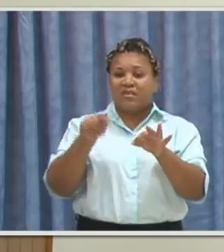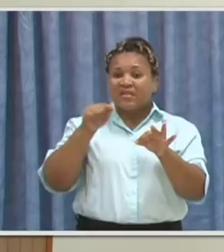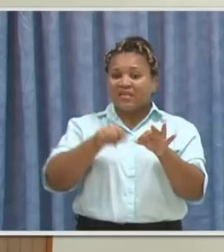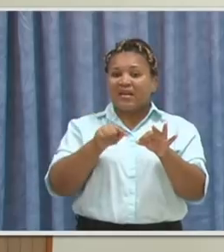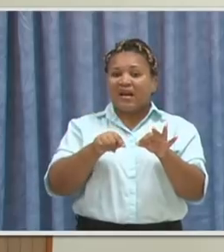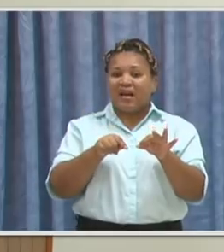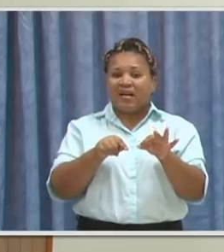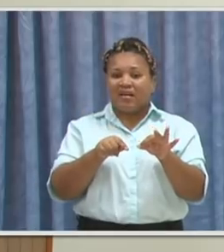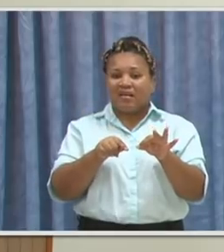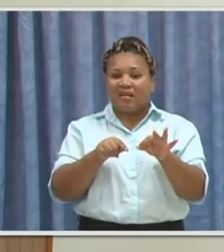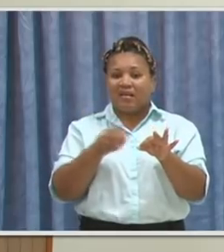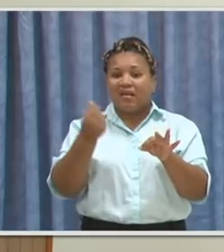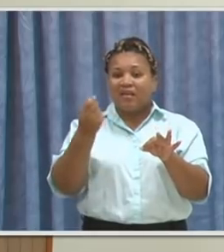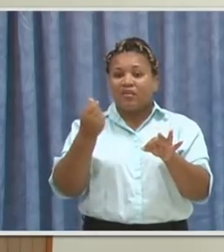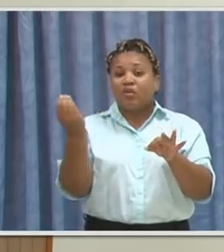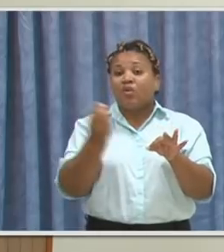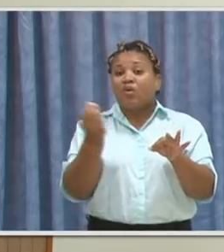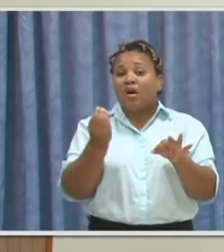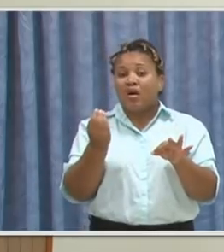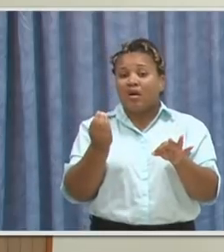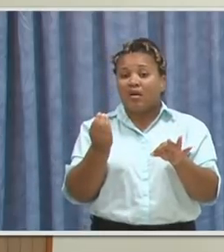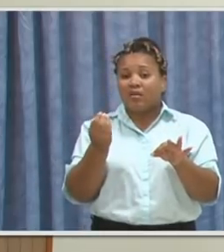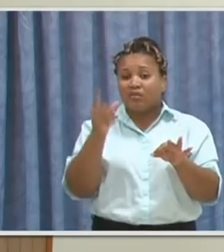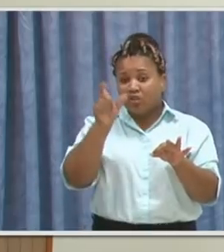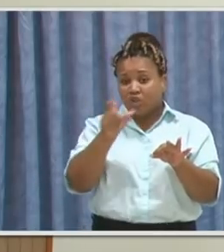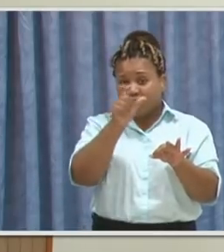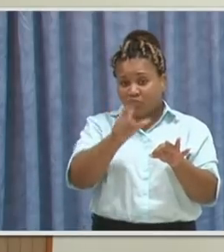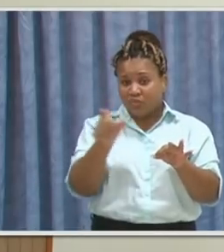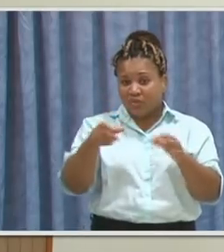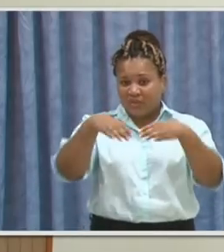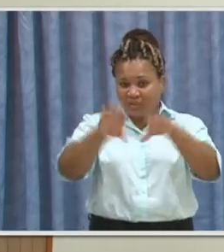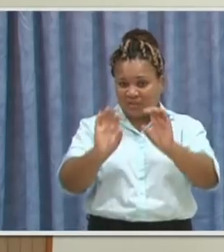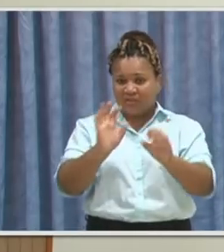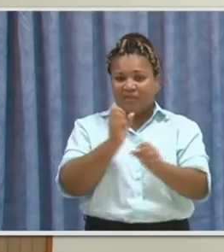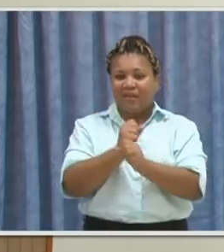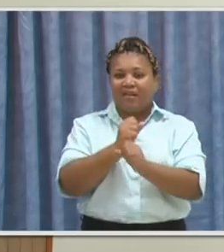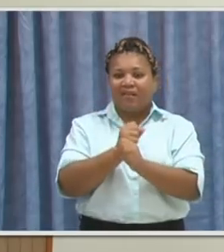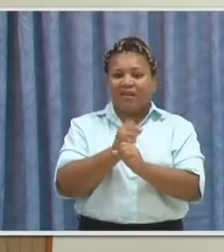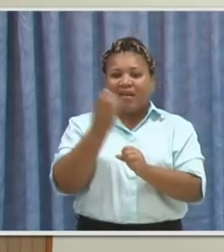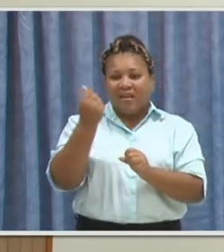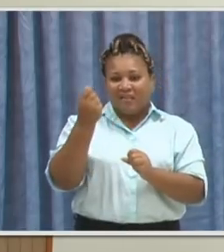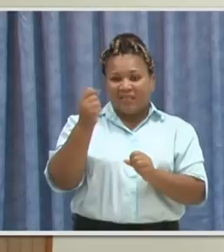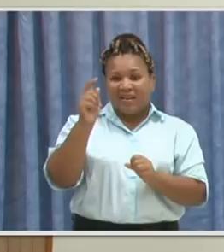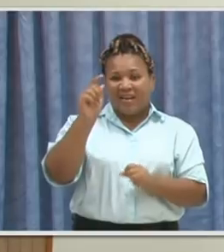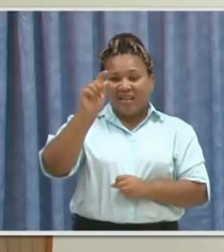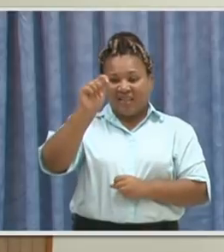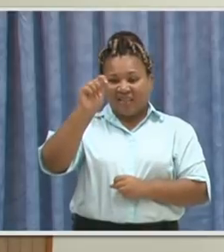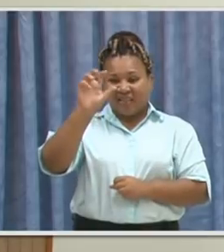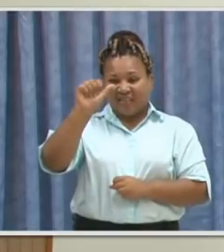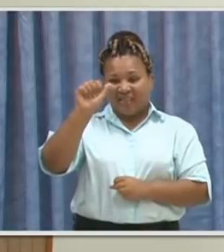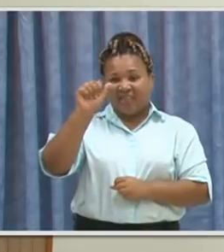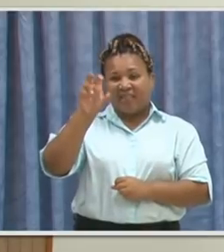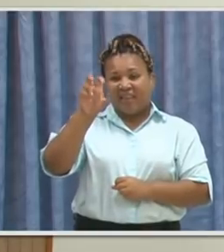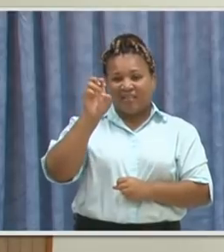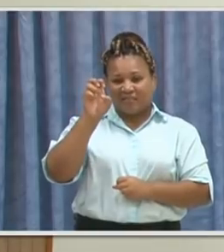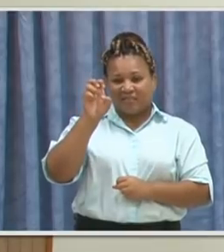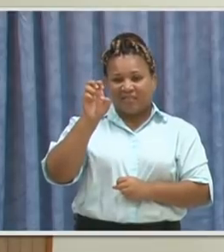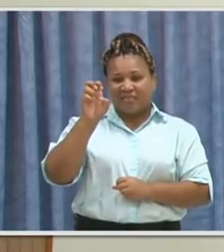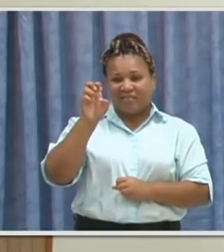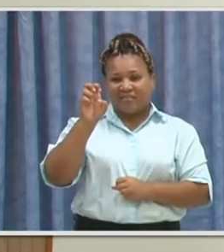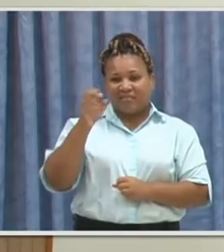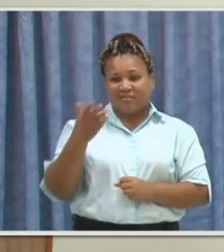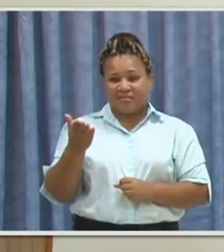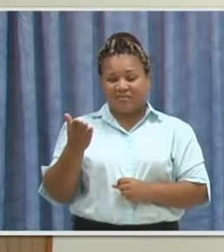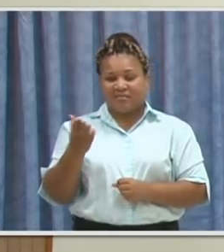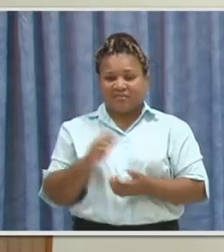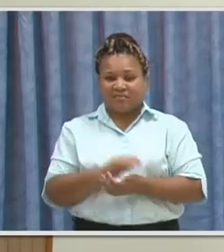citoyens, c'est ces lois. So, mais si il est interrogé, nous faisons payer pour le traitement qu'ils nous donnent.